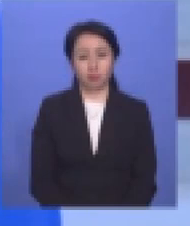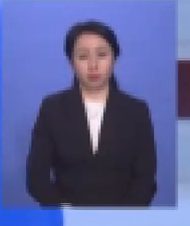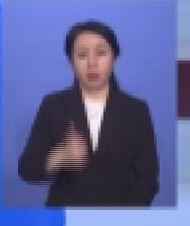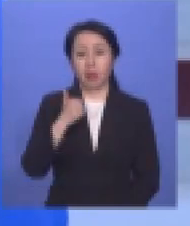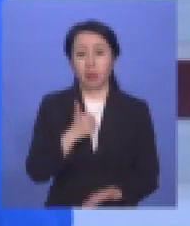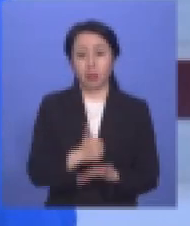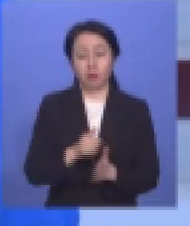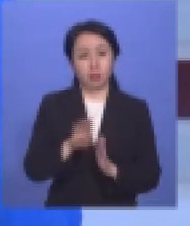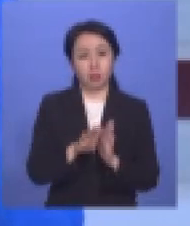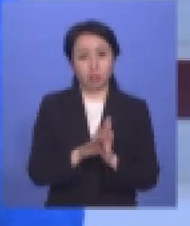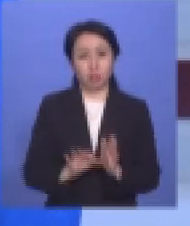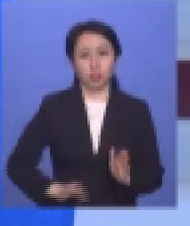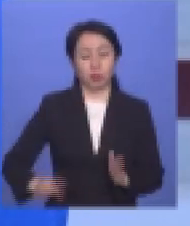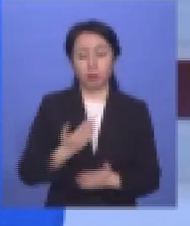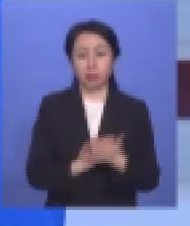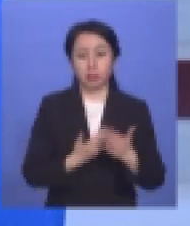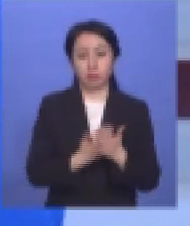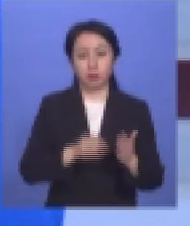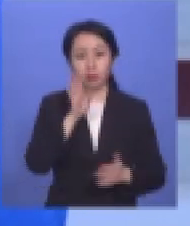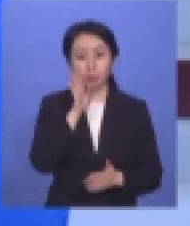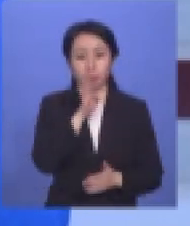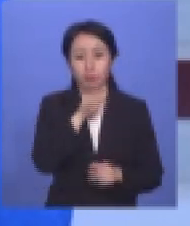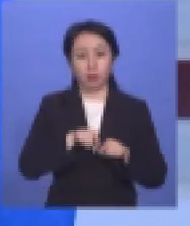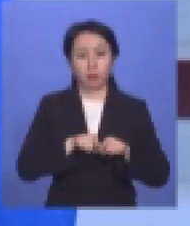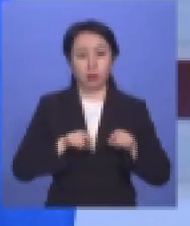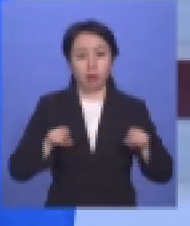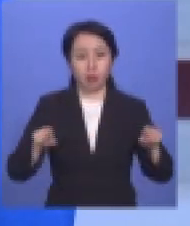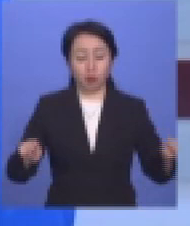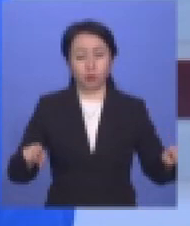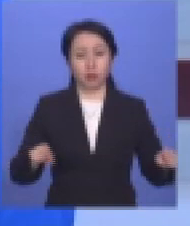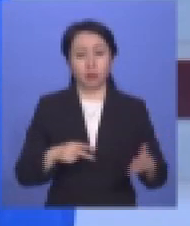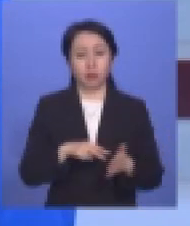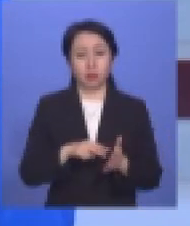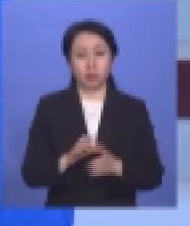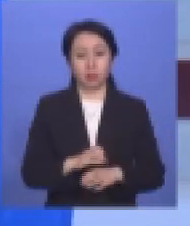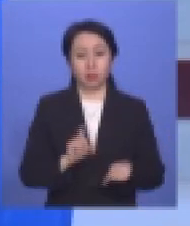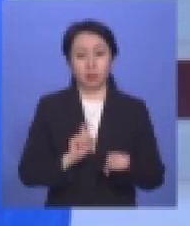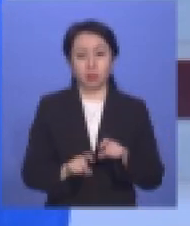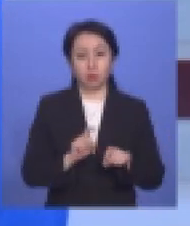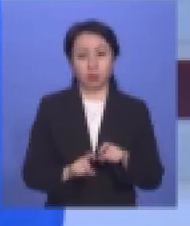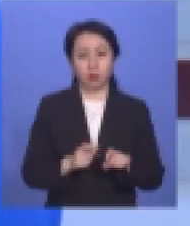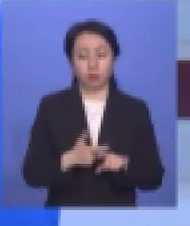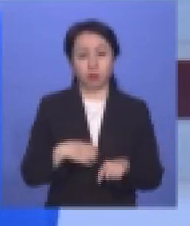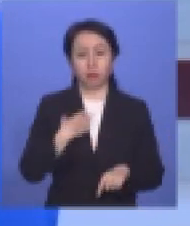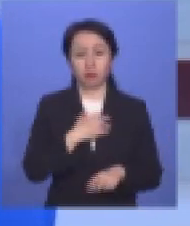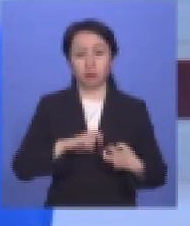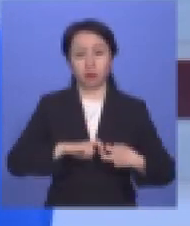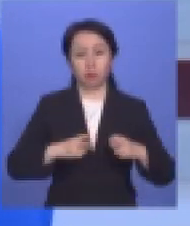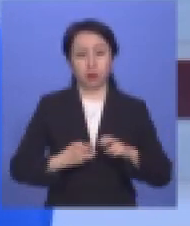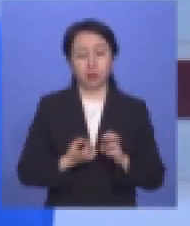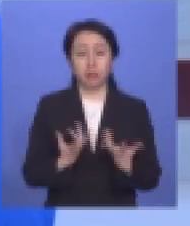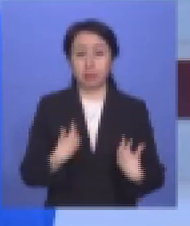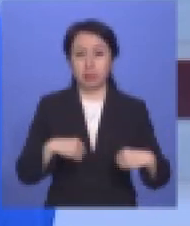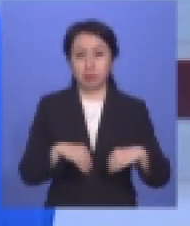Главная задача областного совета матерей – пропаганда духовно-нравственных ценностей, рассмотрение наиболее острых проблем в